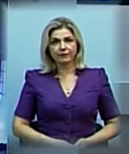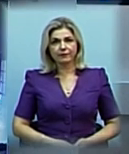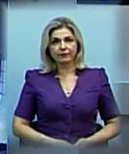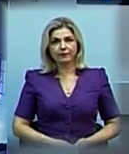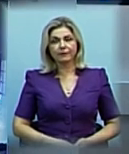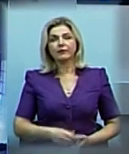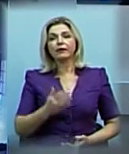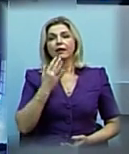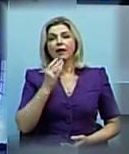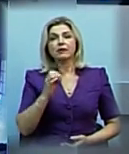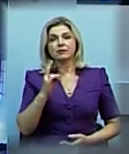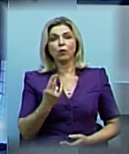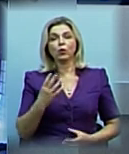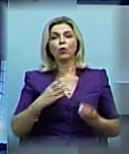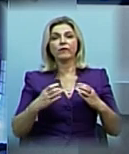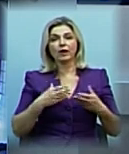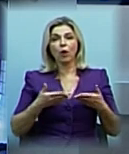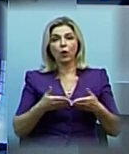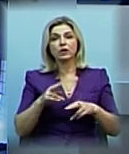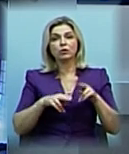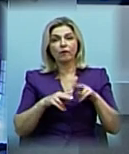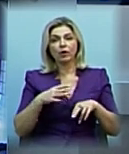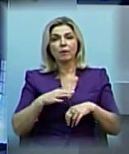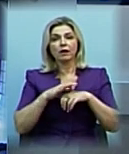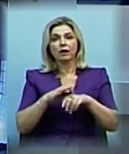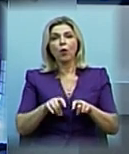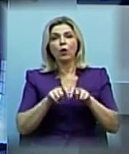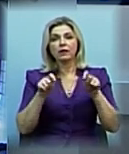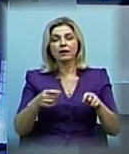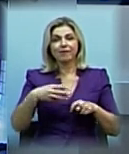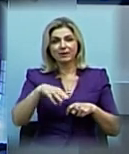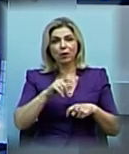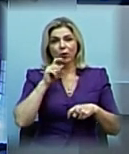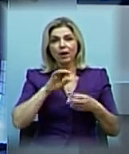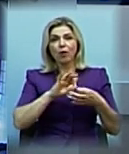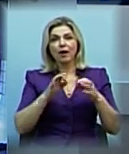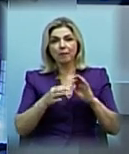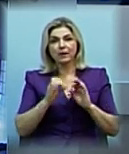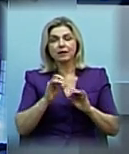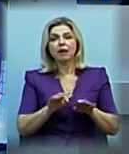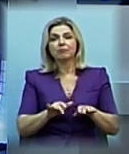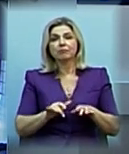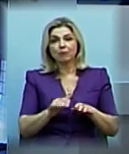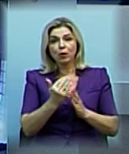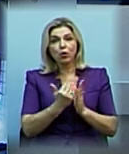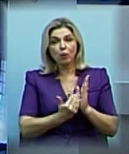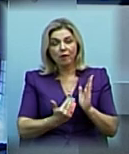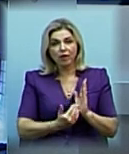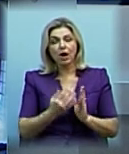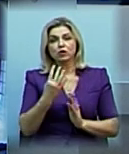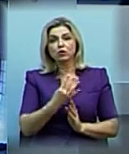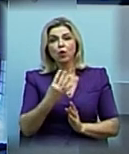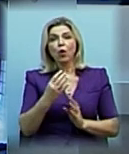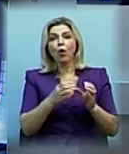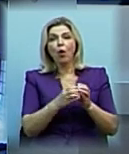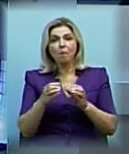У Національному університеті кораблебудування відбулось відкриття Всеукраїнської олімпіади з програмування. З понад 40